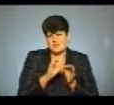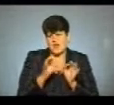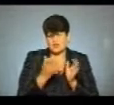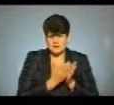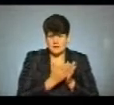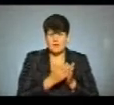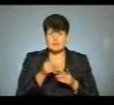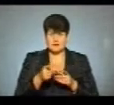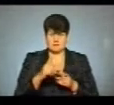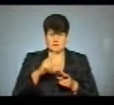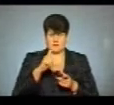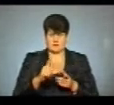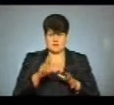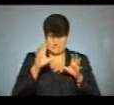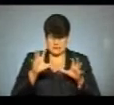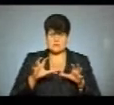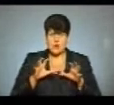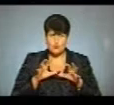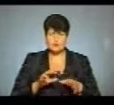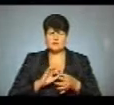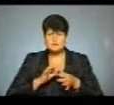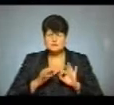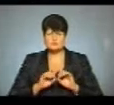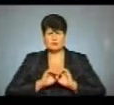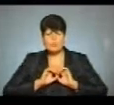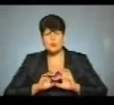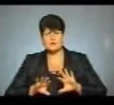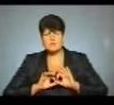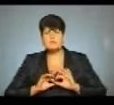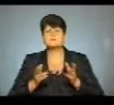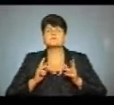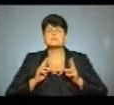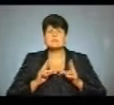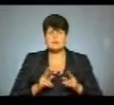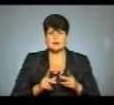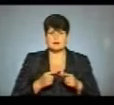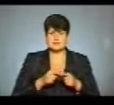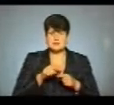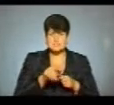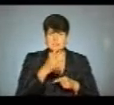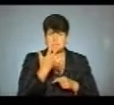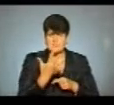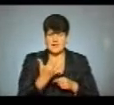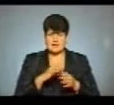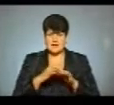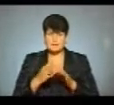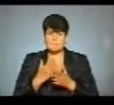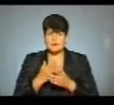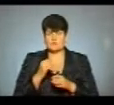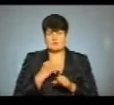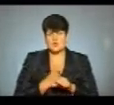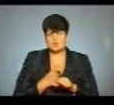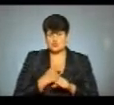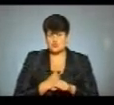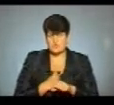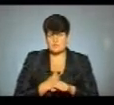Тепер є цілий повноцінний закон, який деталізує і пояснює, в який спосіб ці 5 речень мають працювати